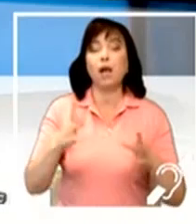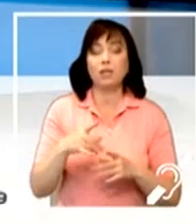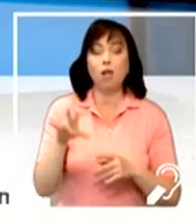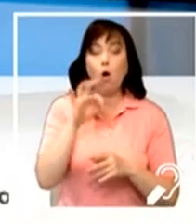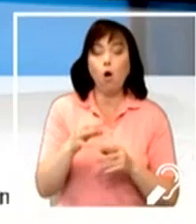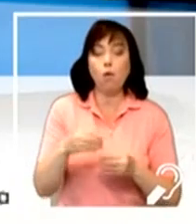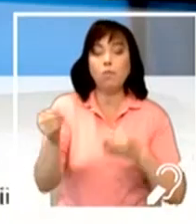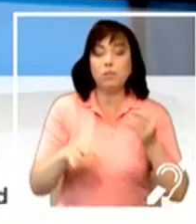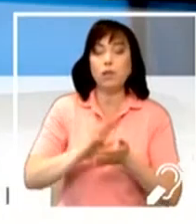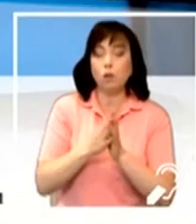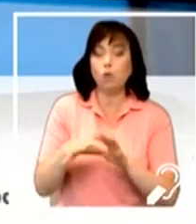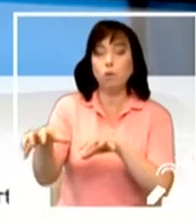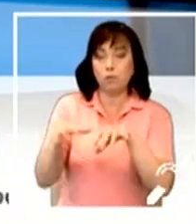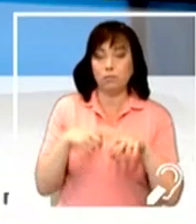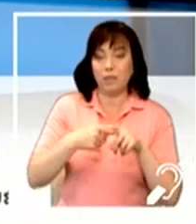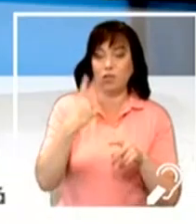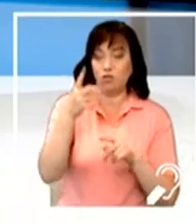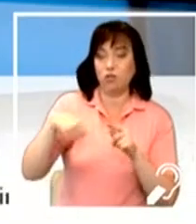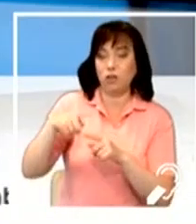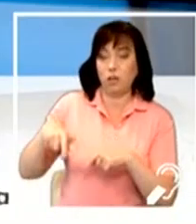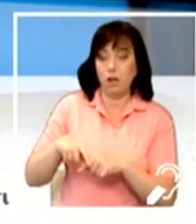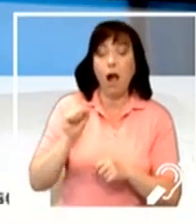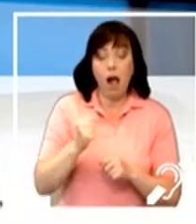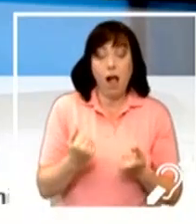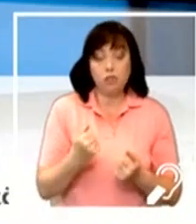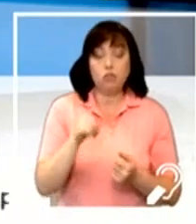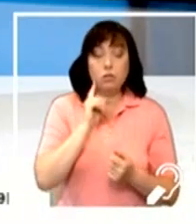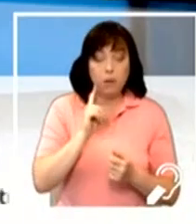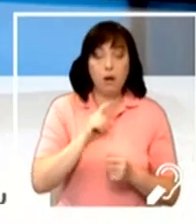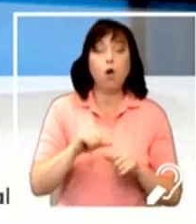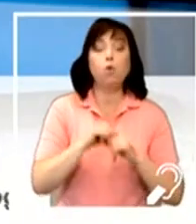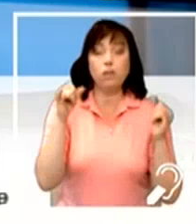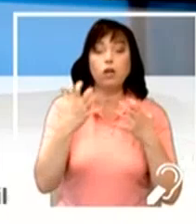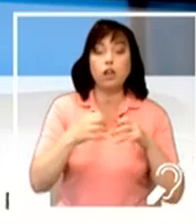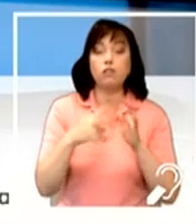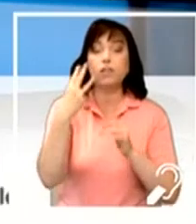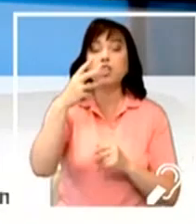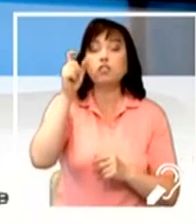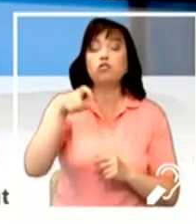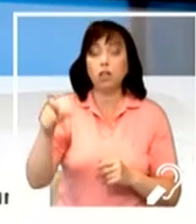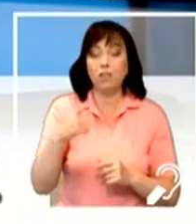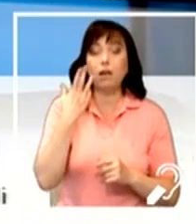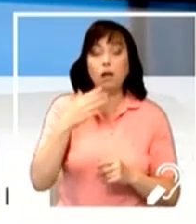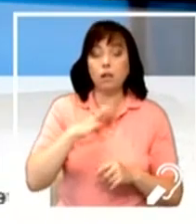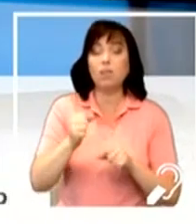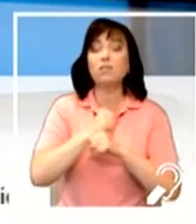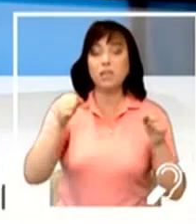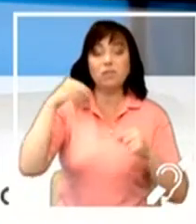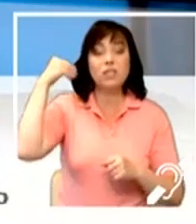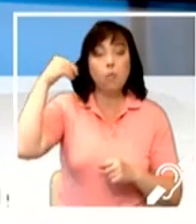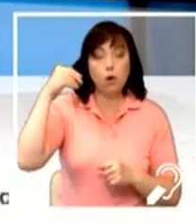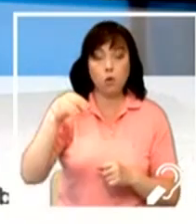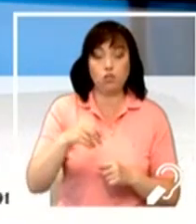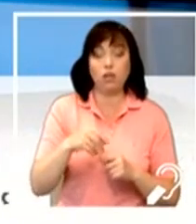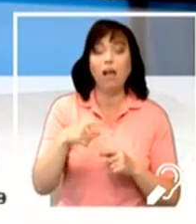ucrainene. Între timp, a crescut la 30 bilanțul celor morți în atacul de la Zaporojie asupra unui convoi militar, un